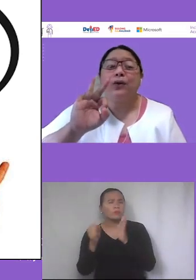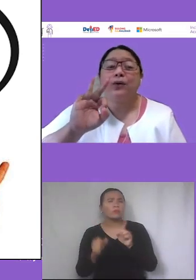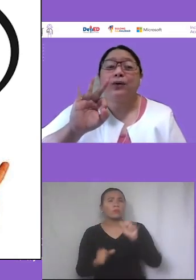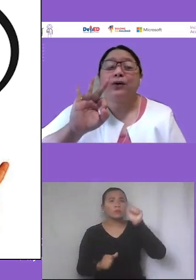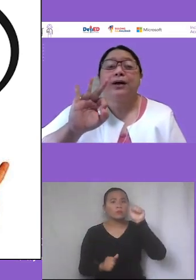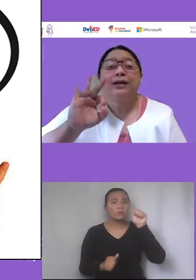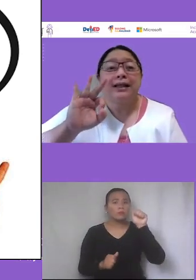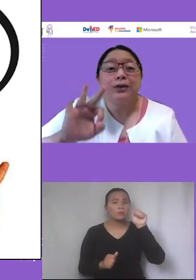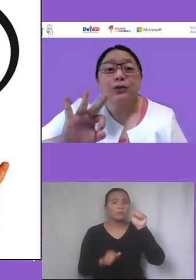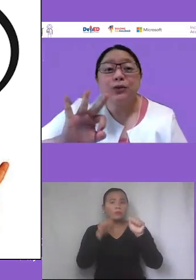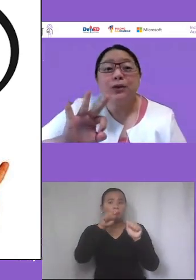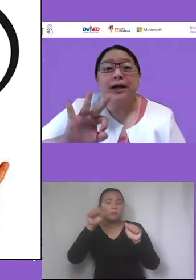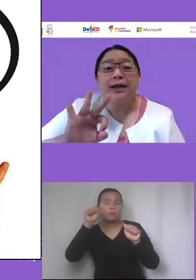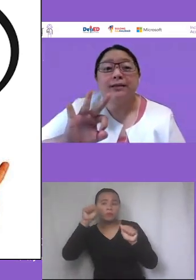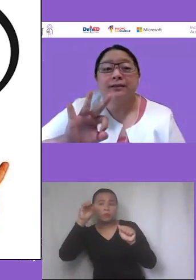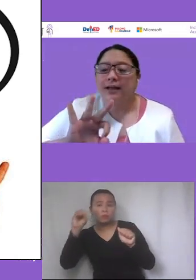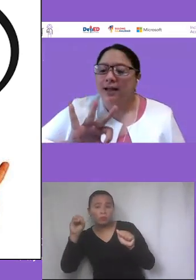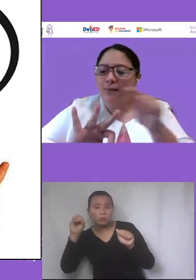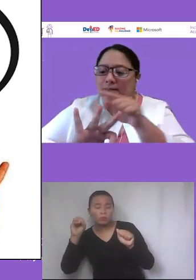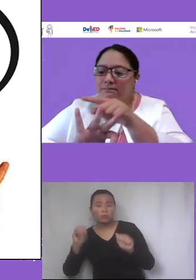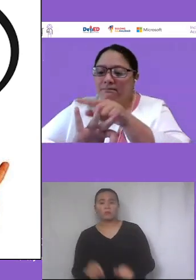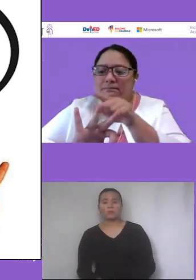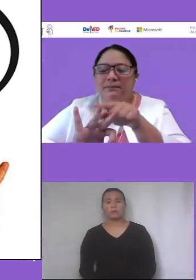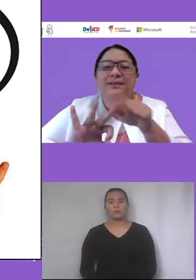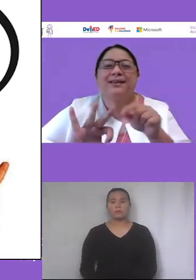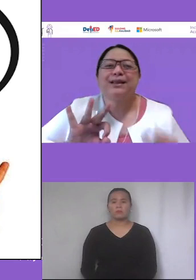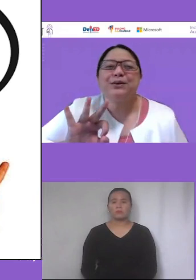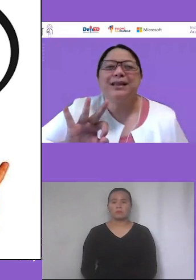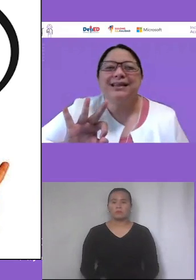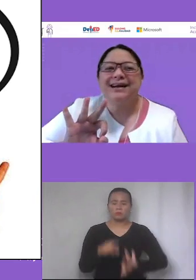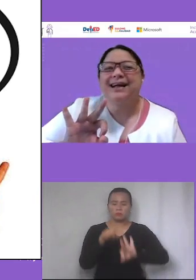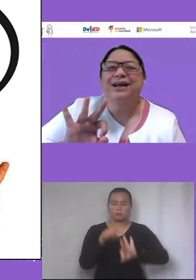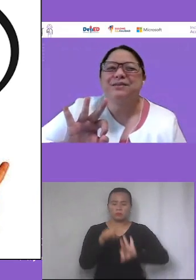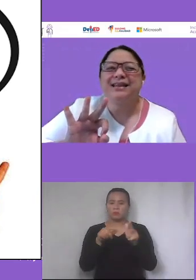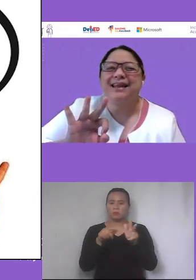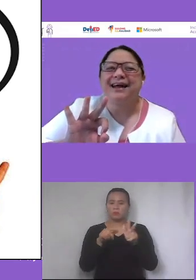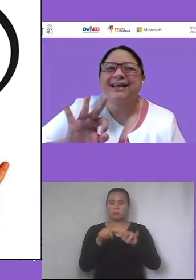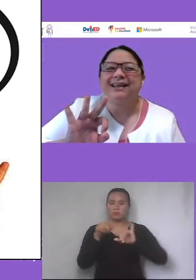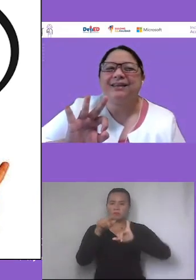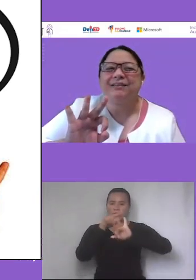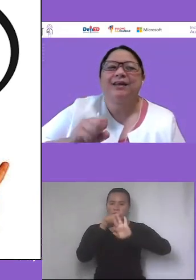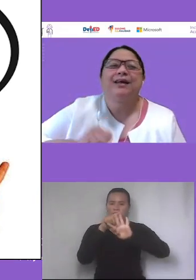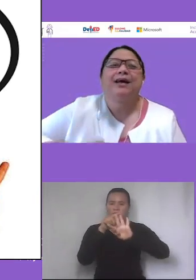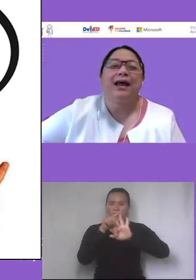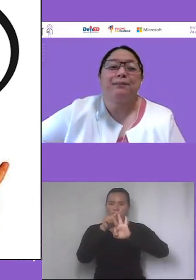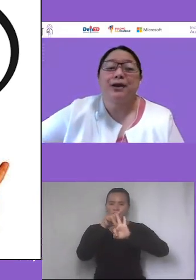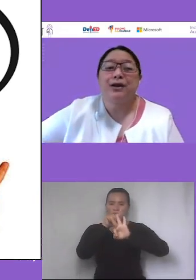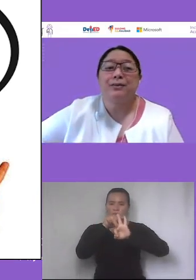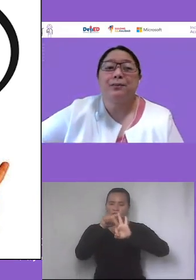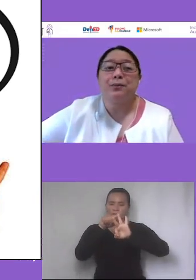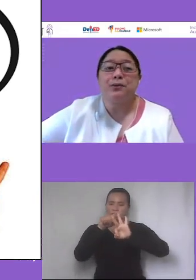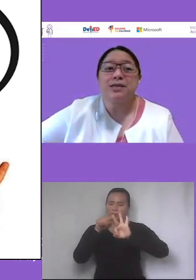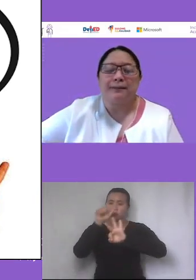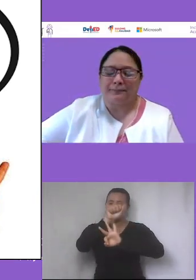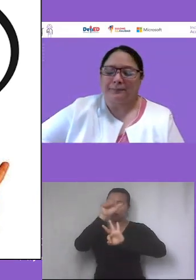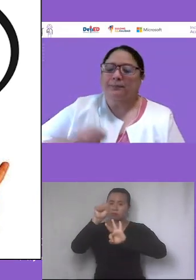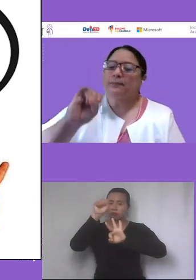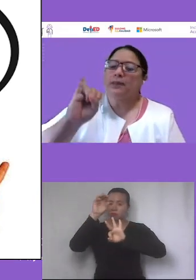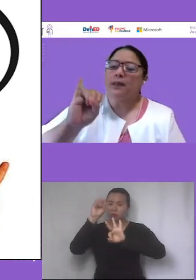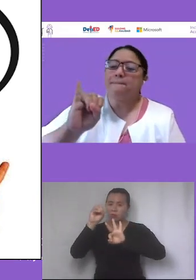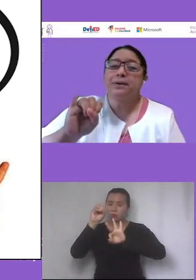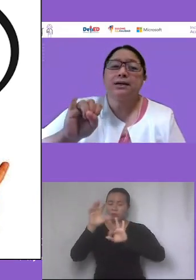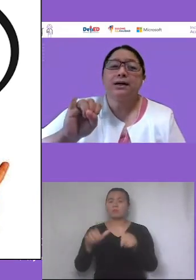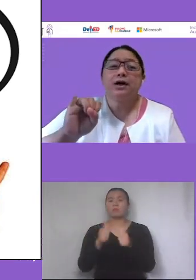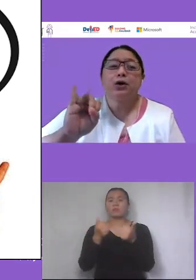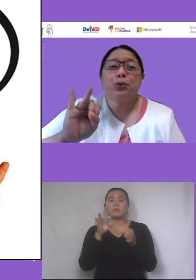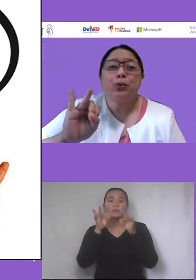A-S-O. Tatlong tunog yan, kaya tatlong titik ang gagamitin natin. E, paano naman ang pusa?